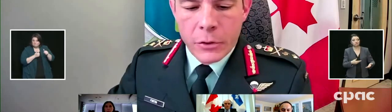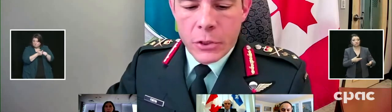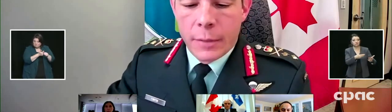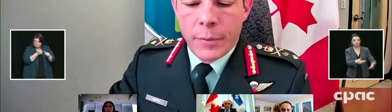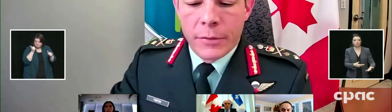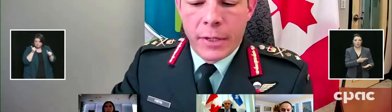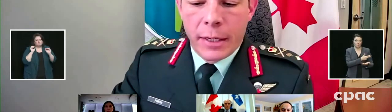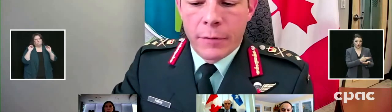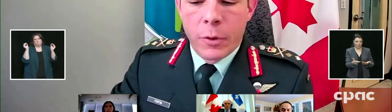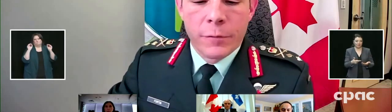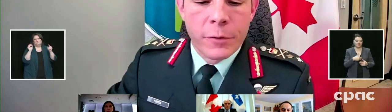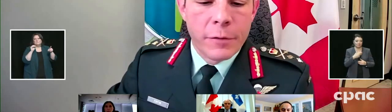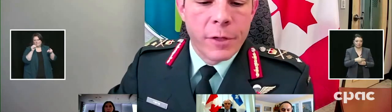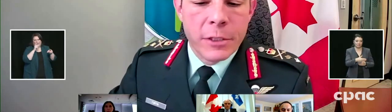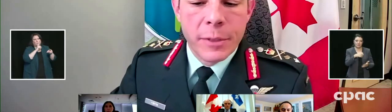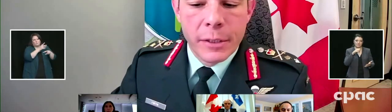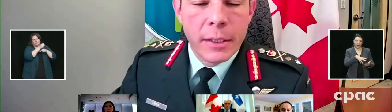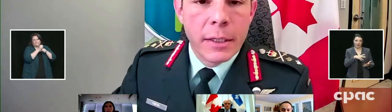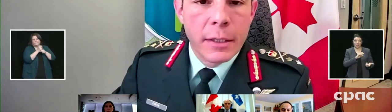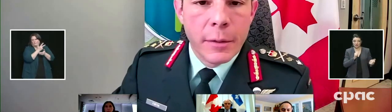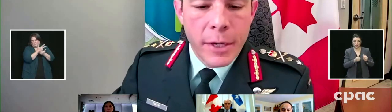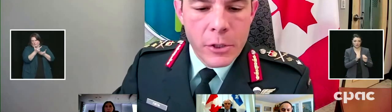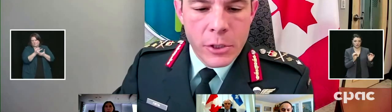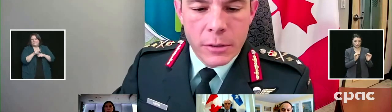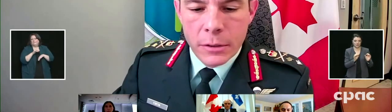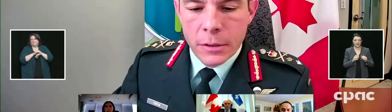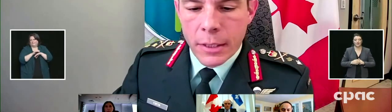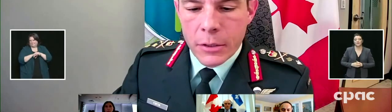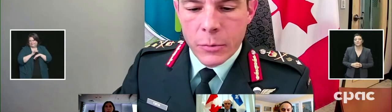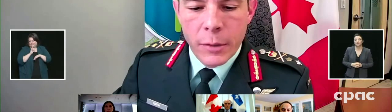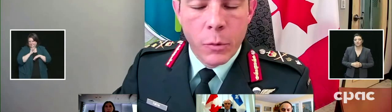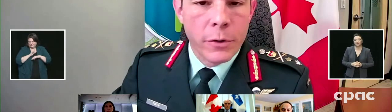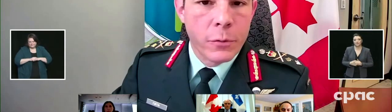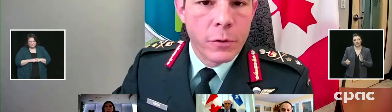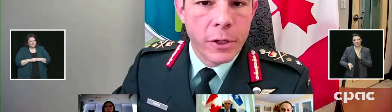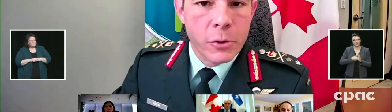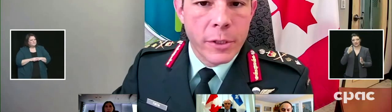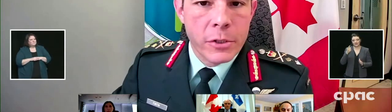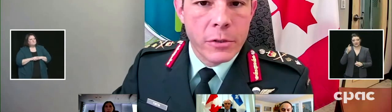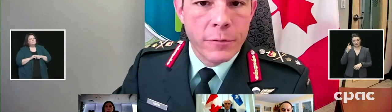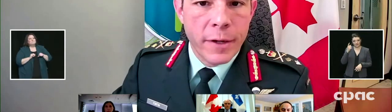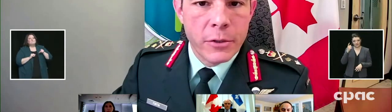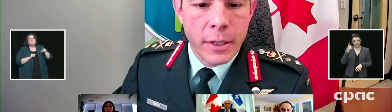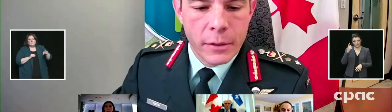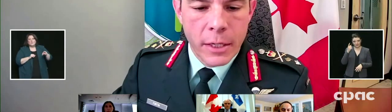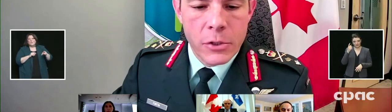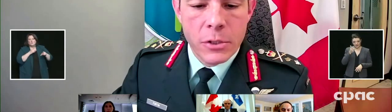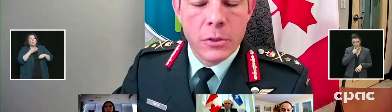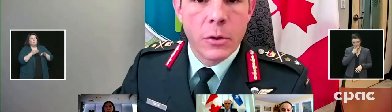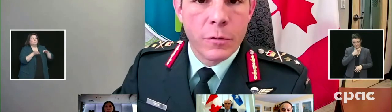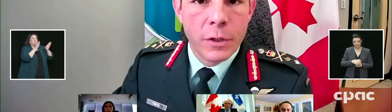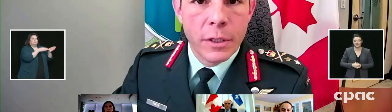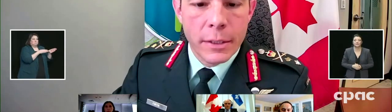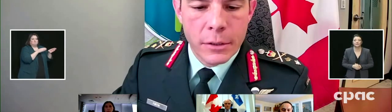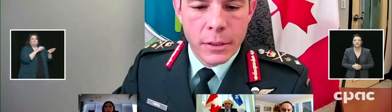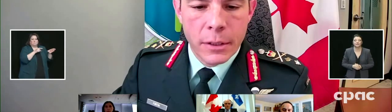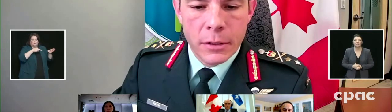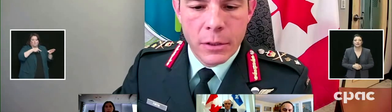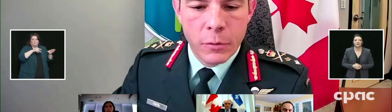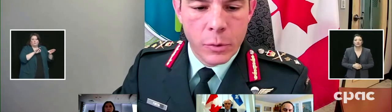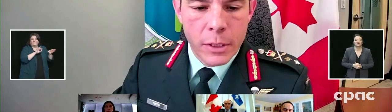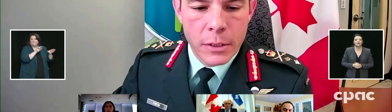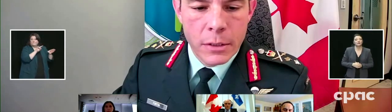I'd like to start by thanking everyone for their flexibility and their patience as we work through the fluctuations of Pfizer allocations over the